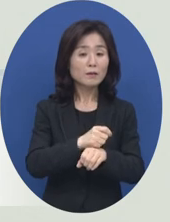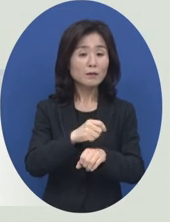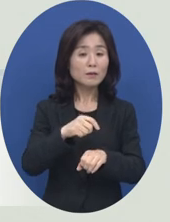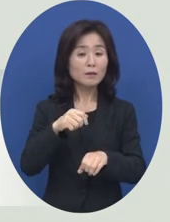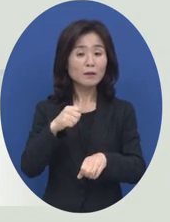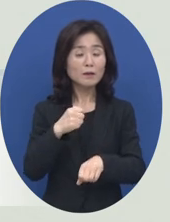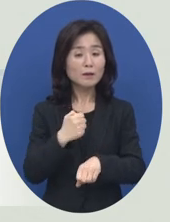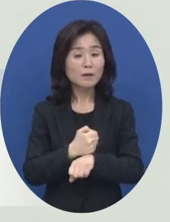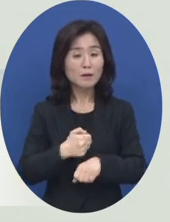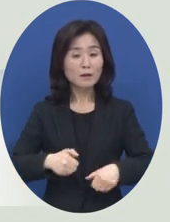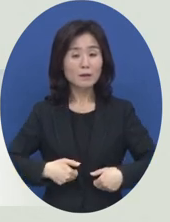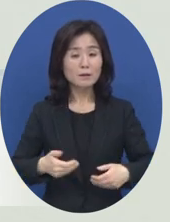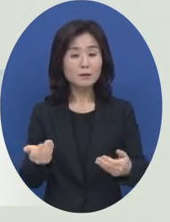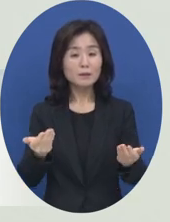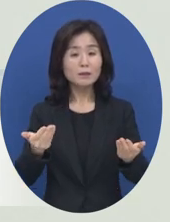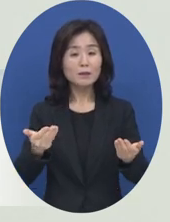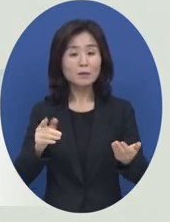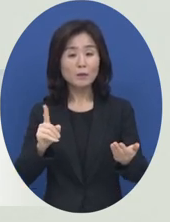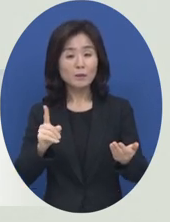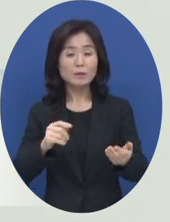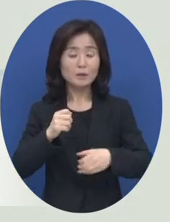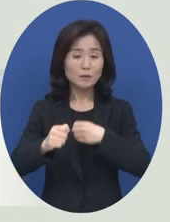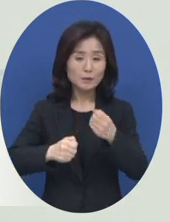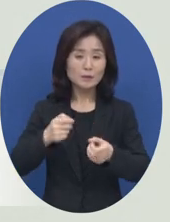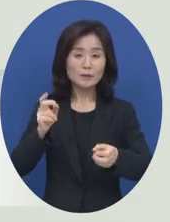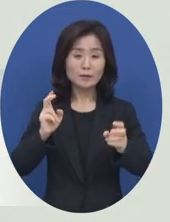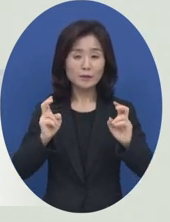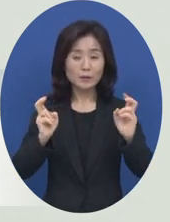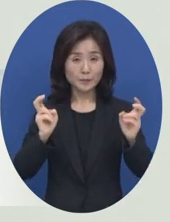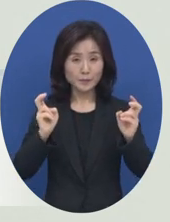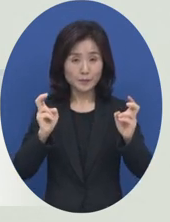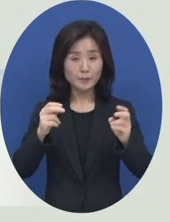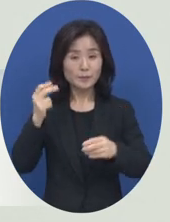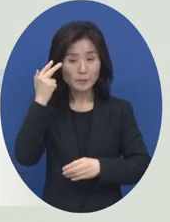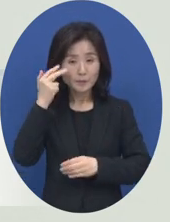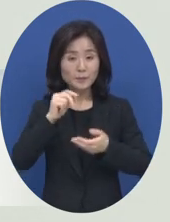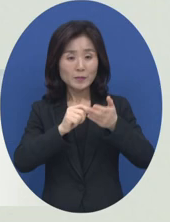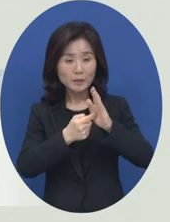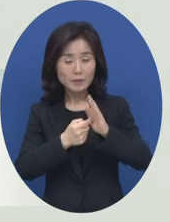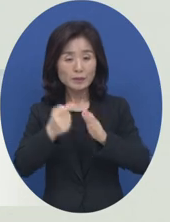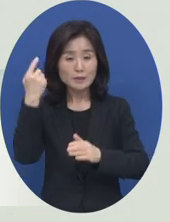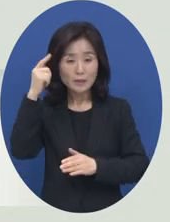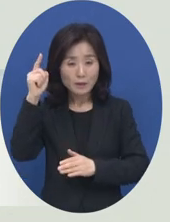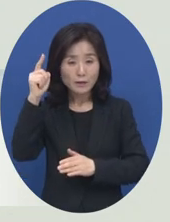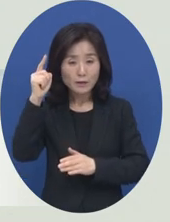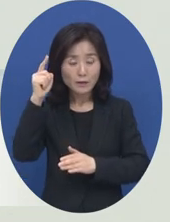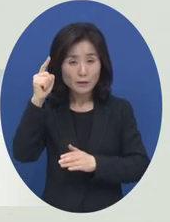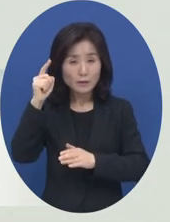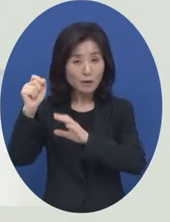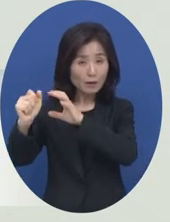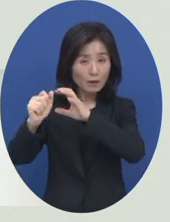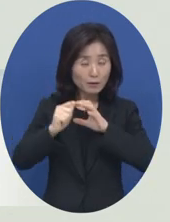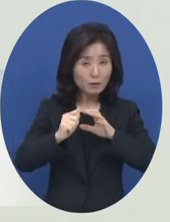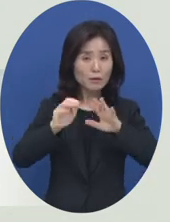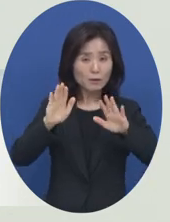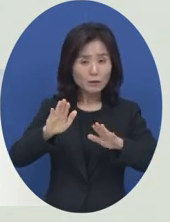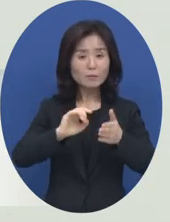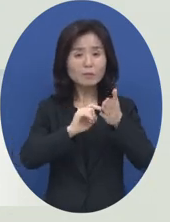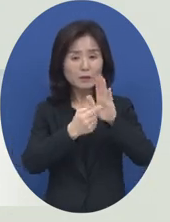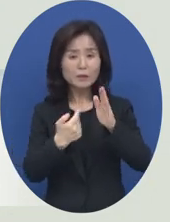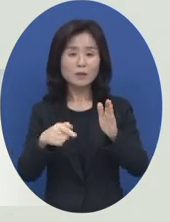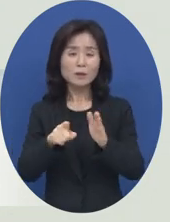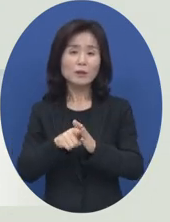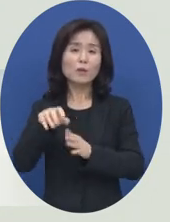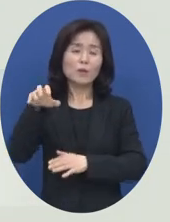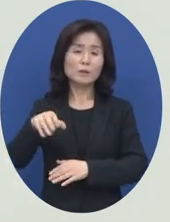기업가들이 자유롭게 기업가 정신을 발휘하고 창의적인 아이디어들을 좀 현실화할 수 있도록